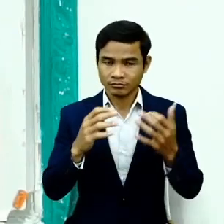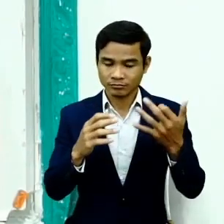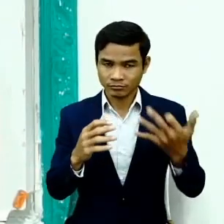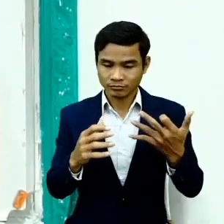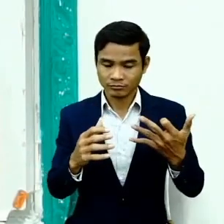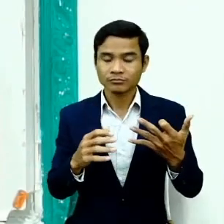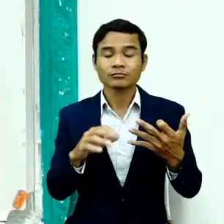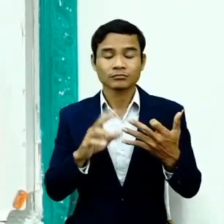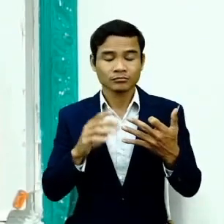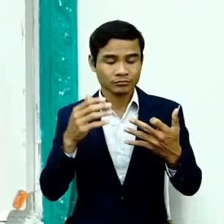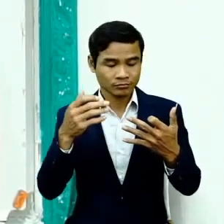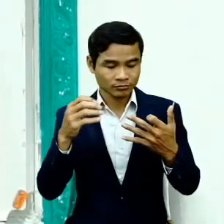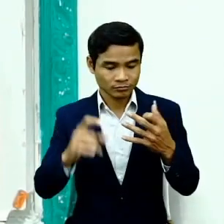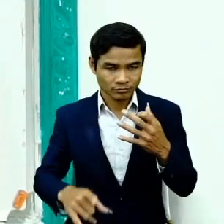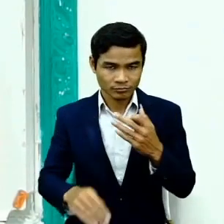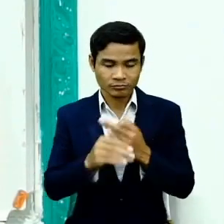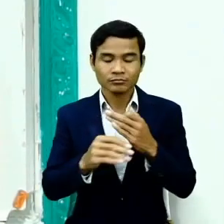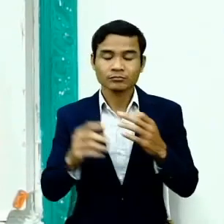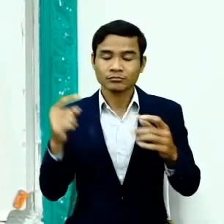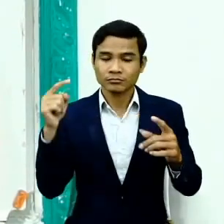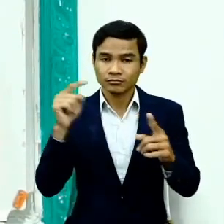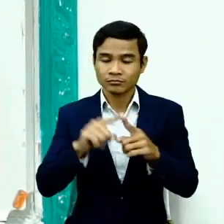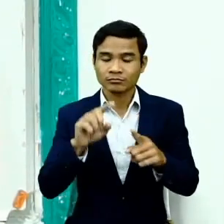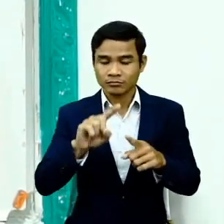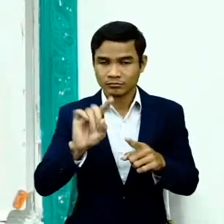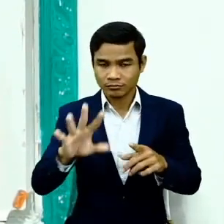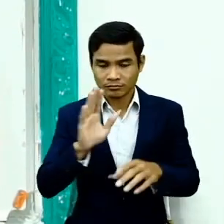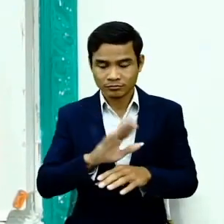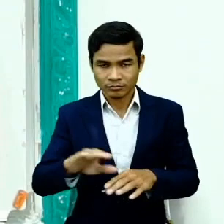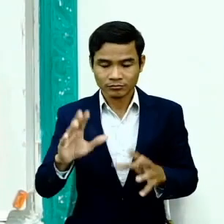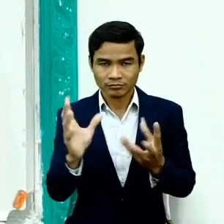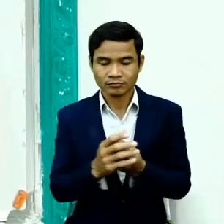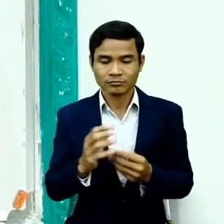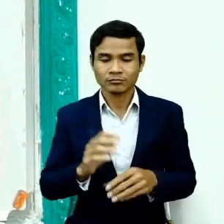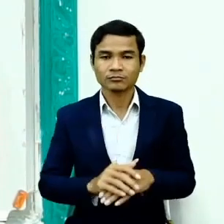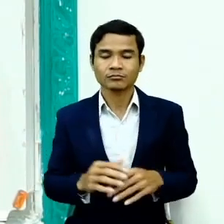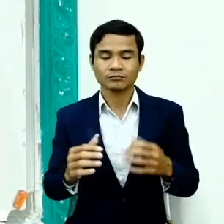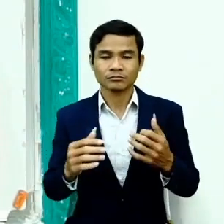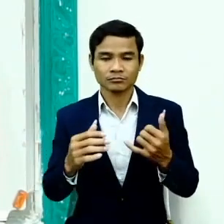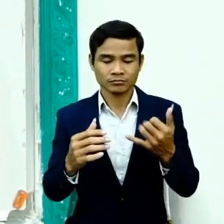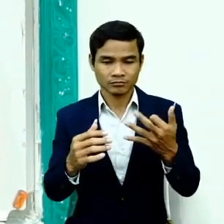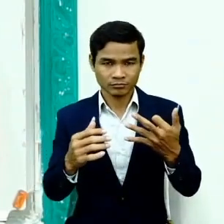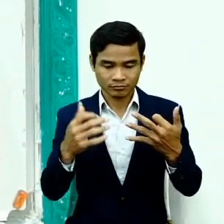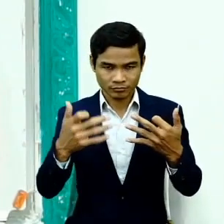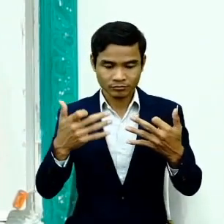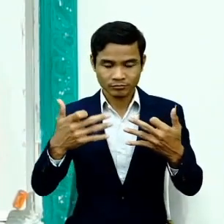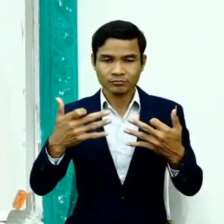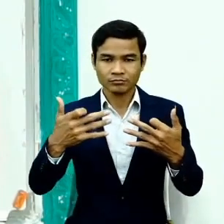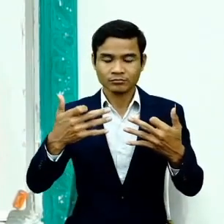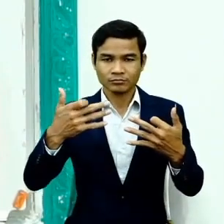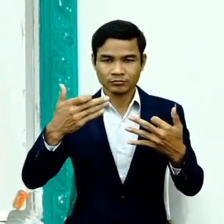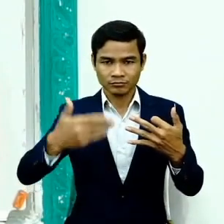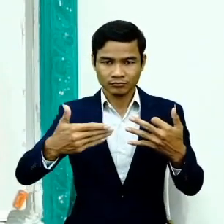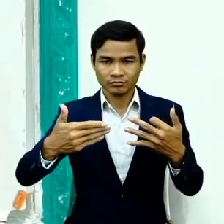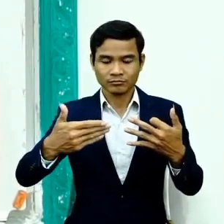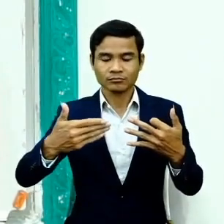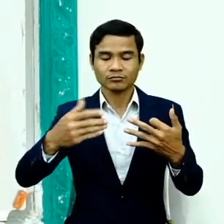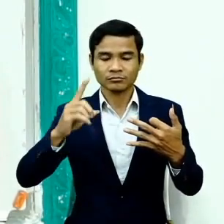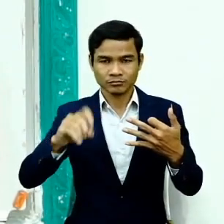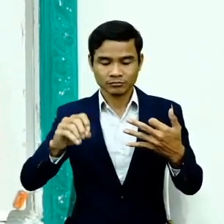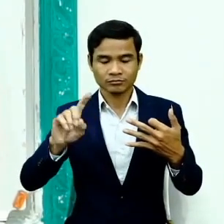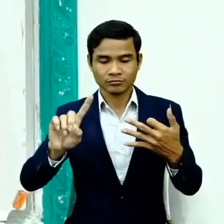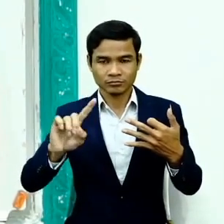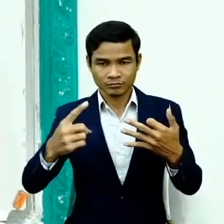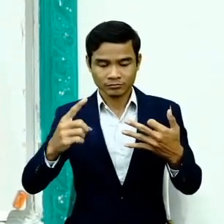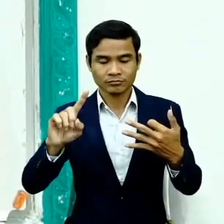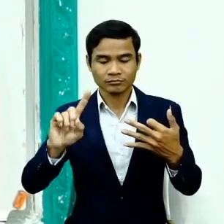cốn chà rô bạm bằng thay mà hốt đó chùm nôn đập bạm khẳng lờ nì nè tỏ bạm bấy hai bạm bốn